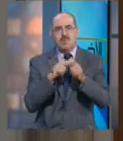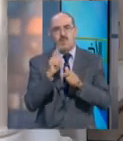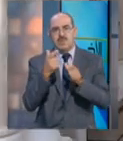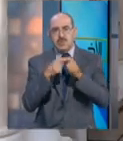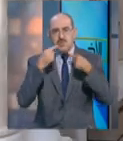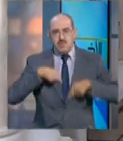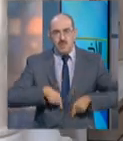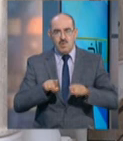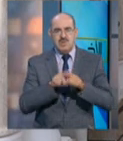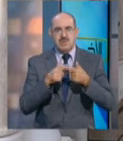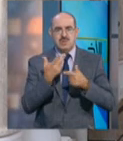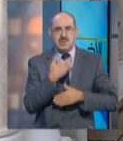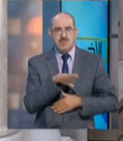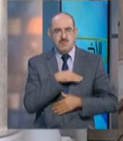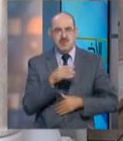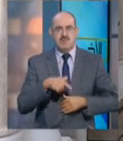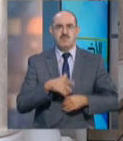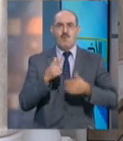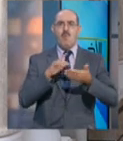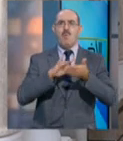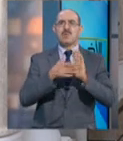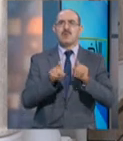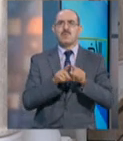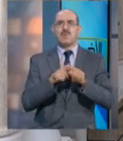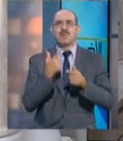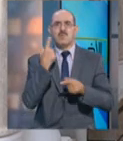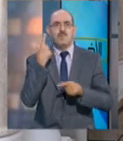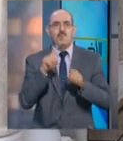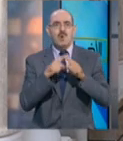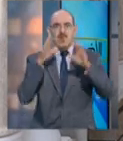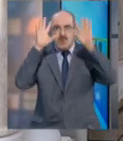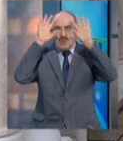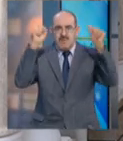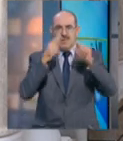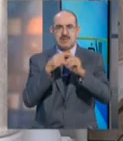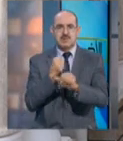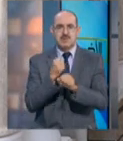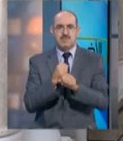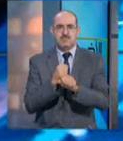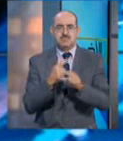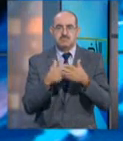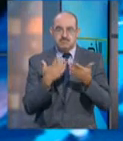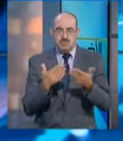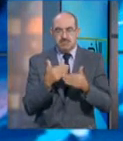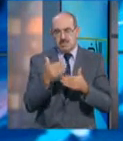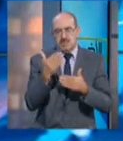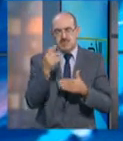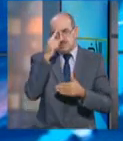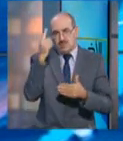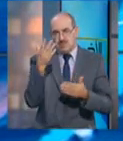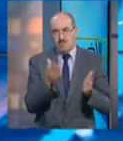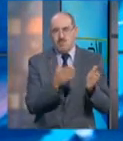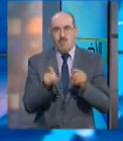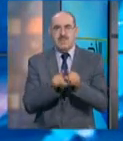الدولة ومن المسؤولين في الجزائر لإنجاز مهمتي كسفيرة لبلادي، ولكم مني أجزل الشكر.